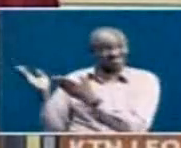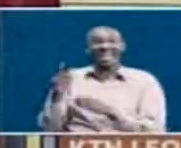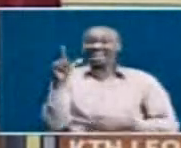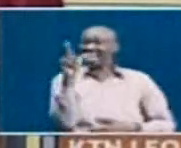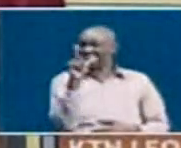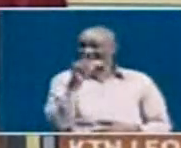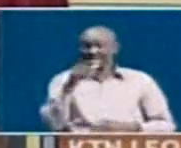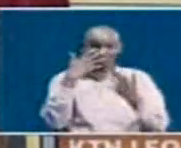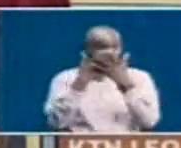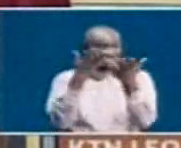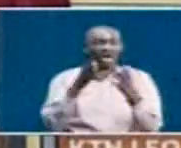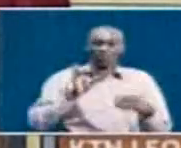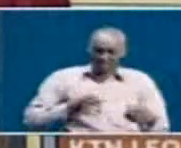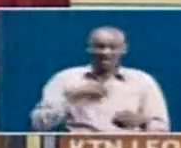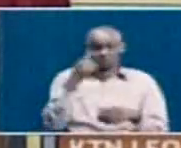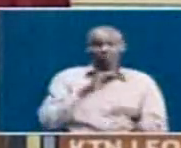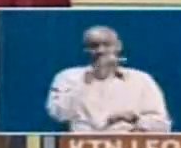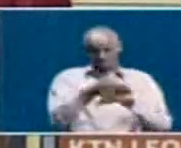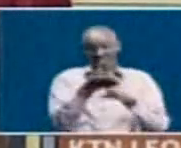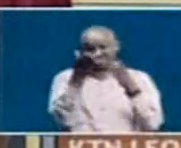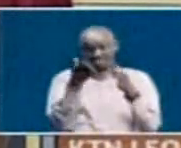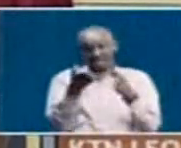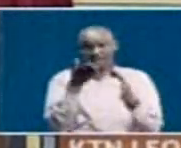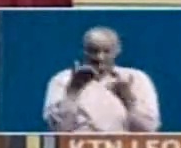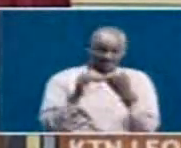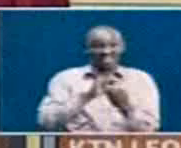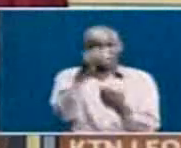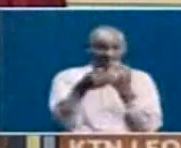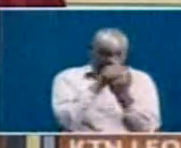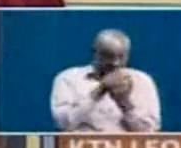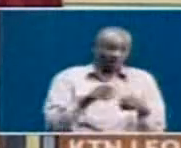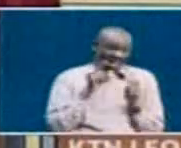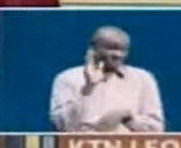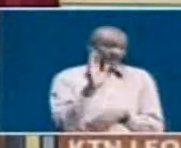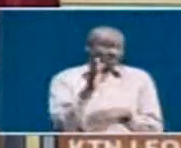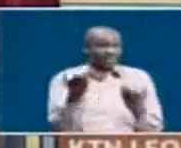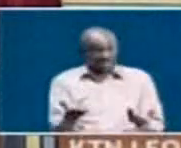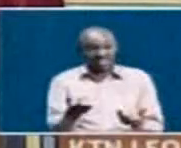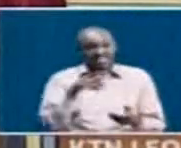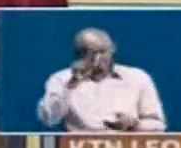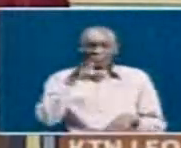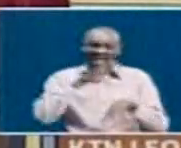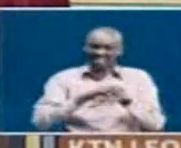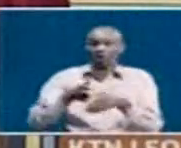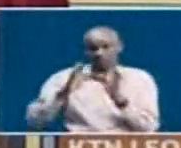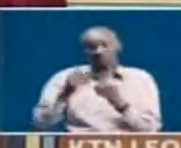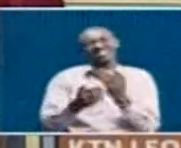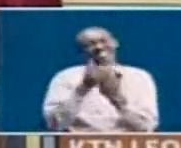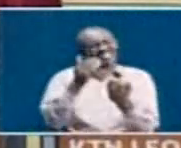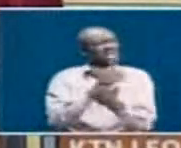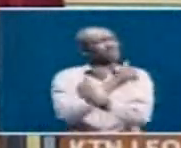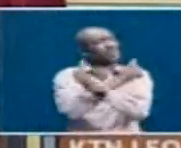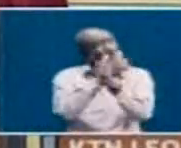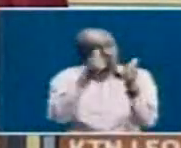ambapo wanawake wajawazito kutokana na marekebisho ambayo yamefanywa katika gereza hilo wanapata fursa ya kuangaliwa vizuri na